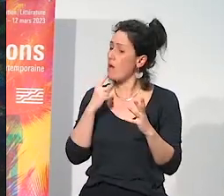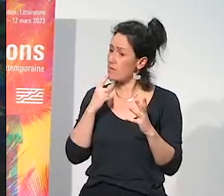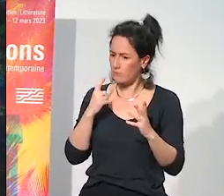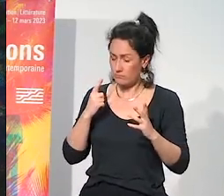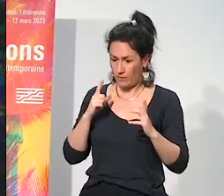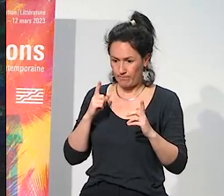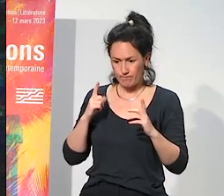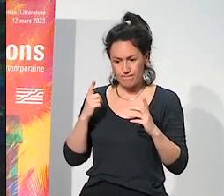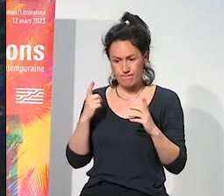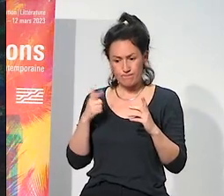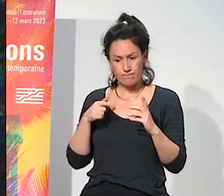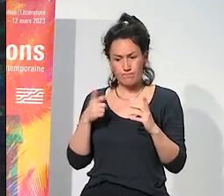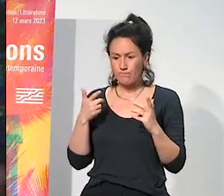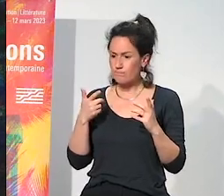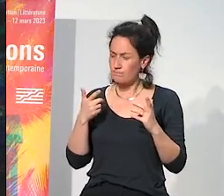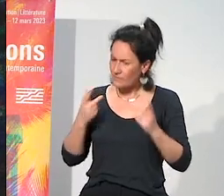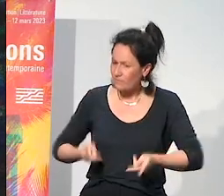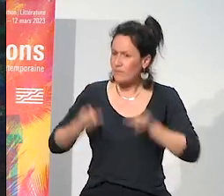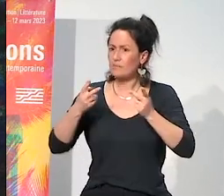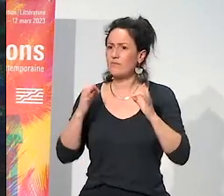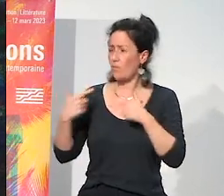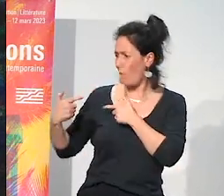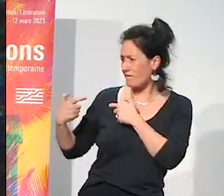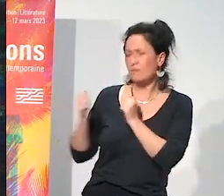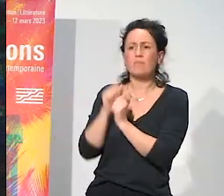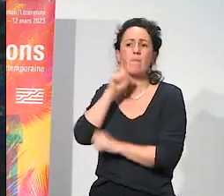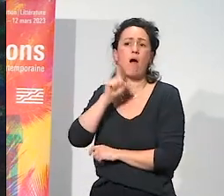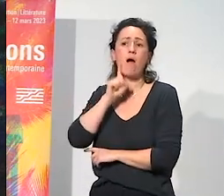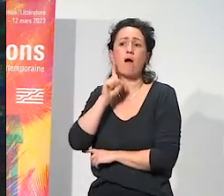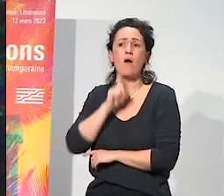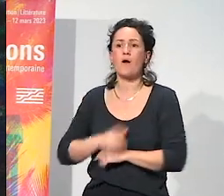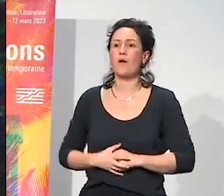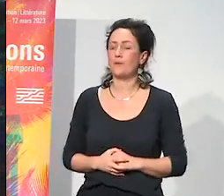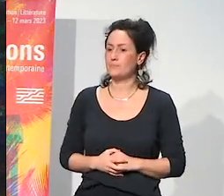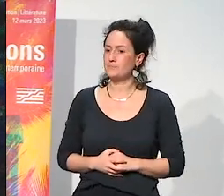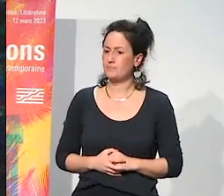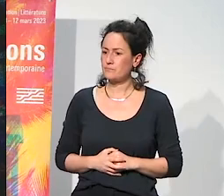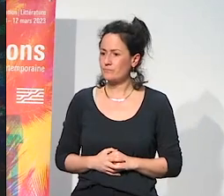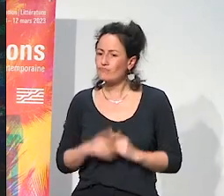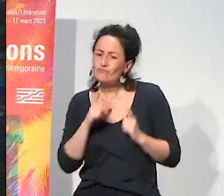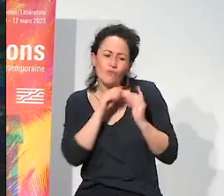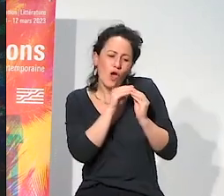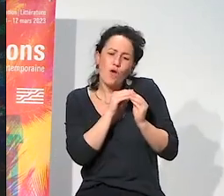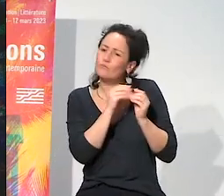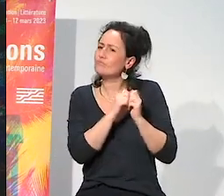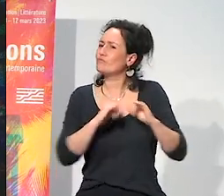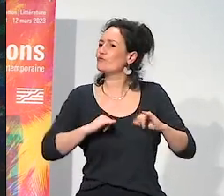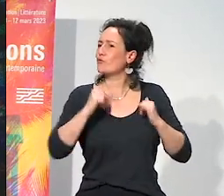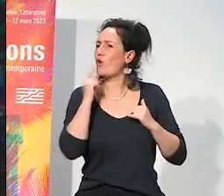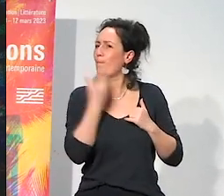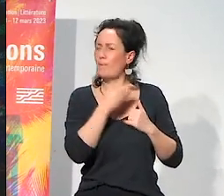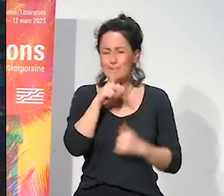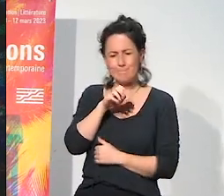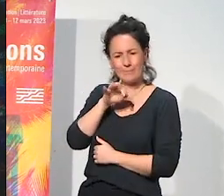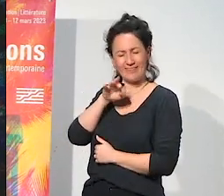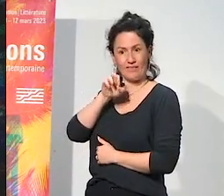c'est le conflit avec sa mère, c'est l'amourette avec le jeune homme qui est là, Peter, et c'est de